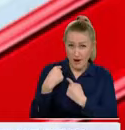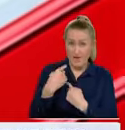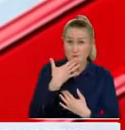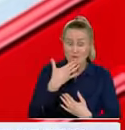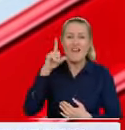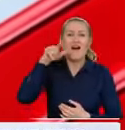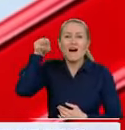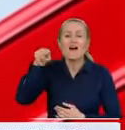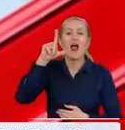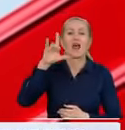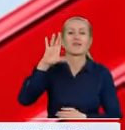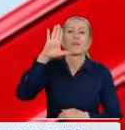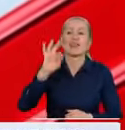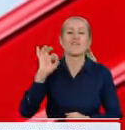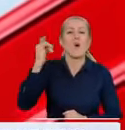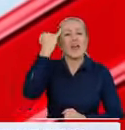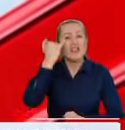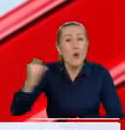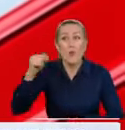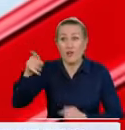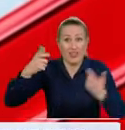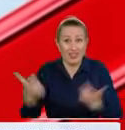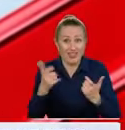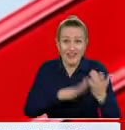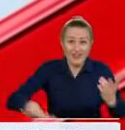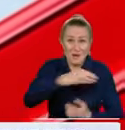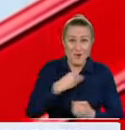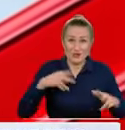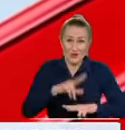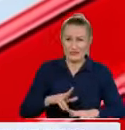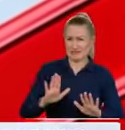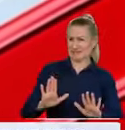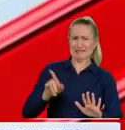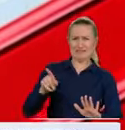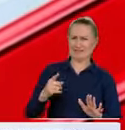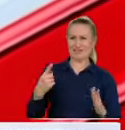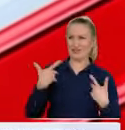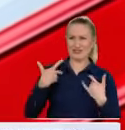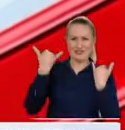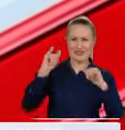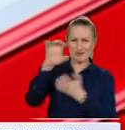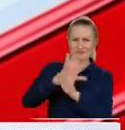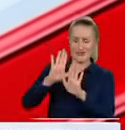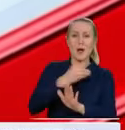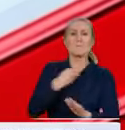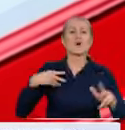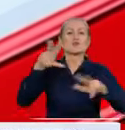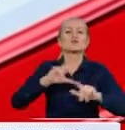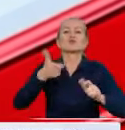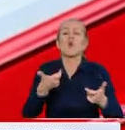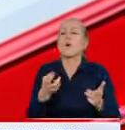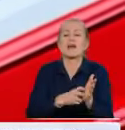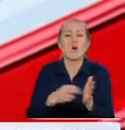LGBT, czy ideologia LGBT zagraża dzisiaj polskim rodzinom, to chyba żyje na innej planecie. Polskim rodzinom zagraża dzisiaj brak